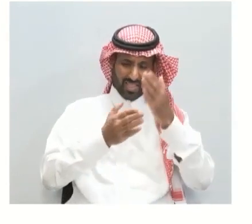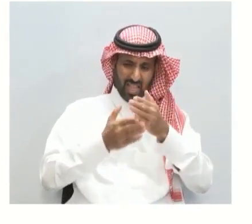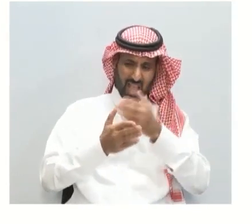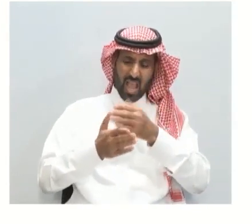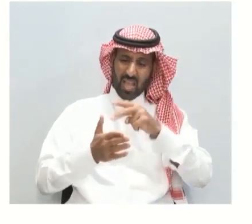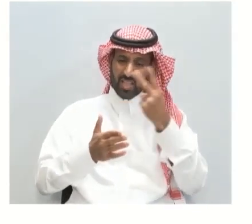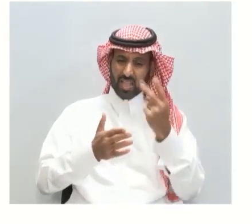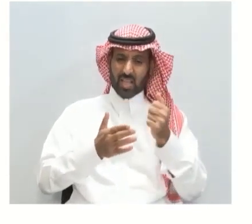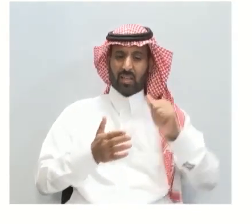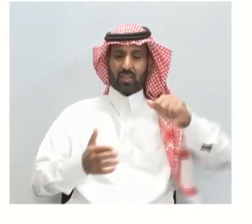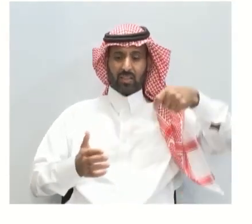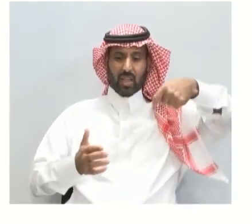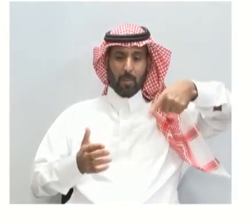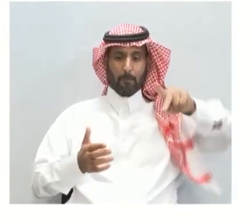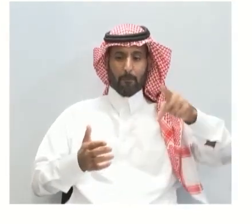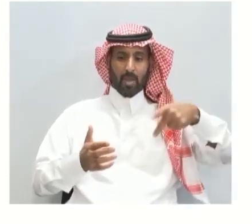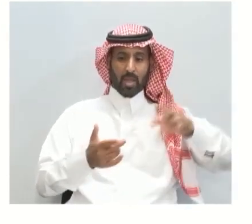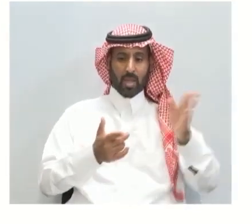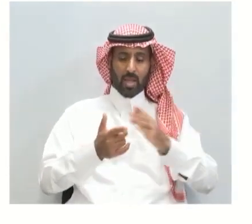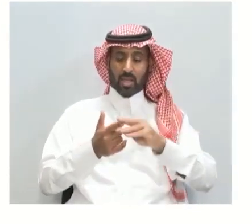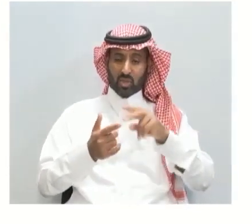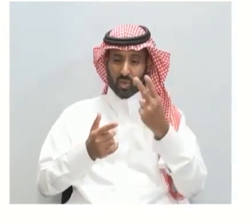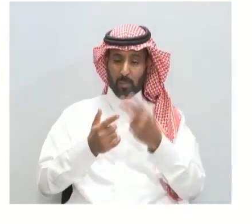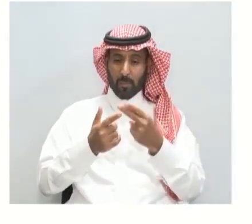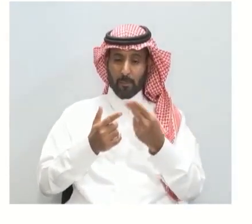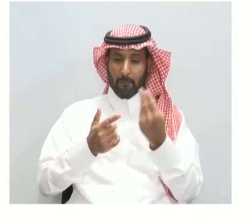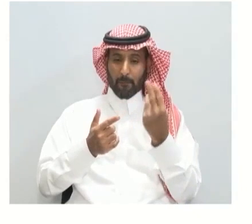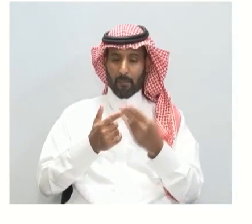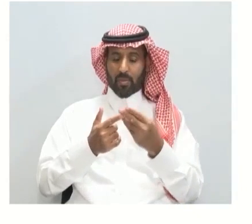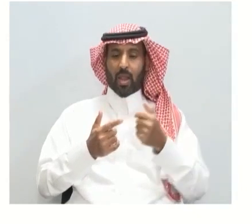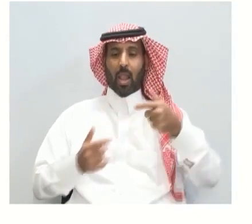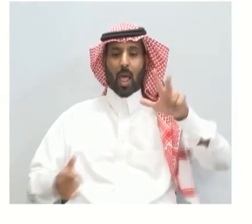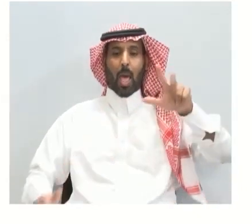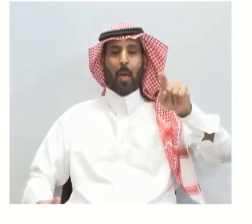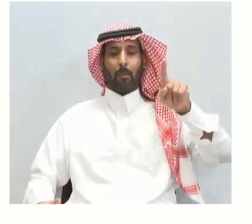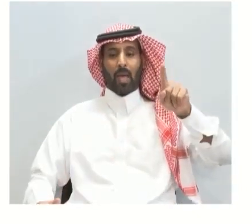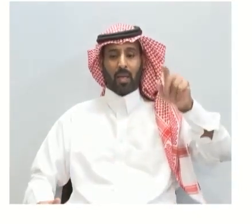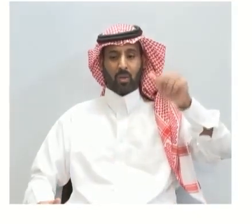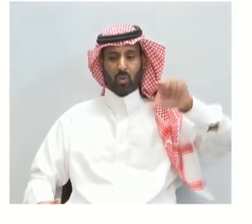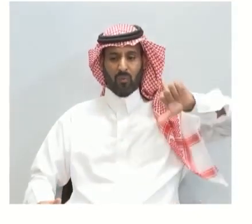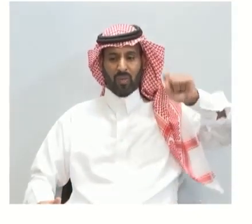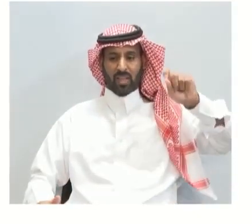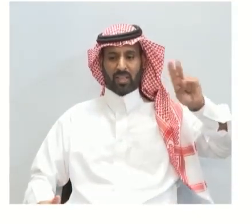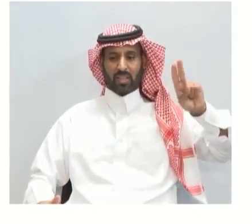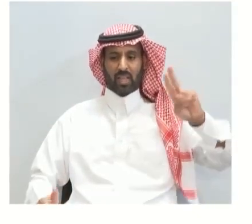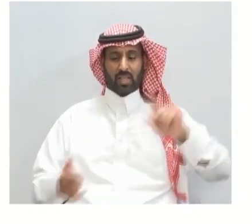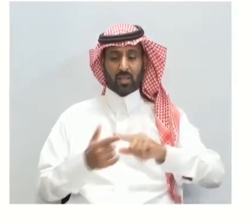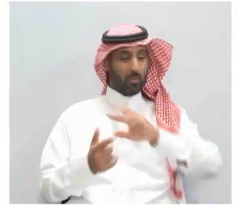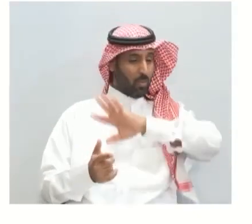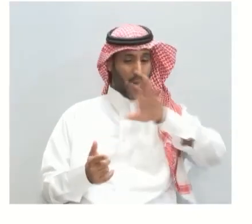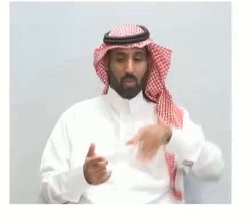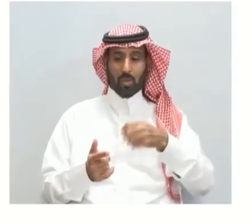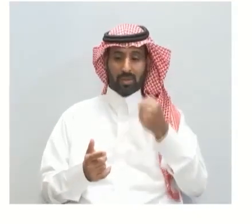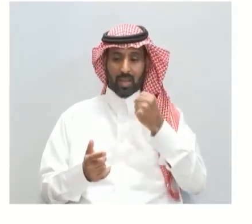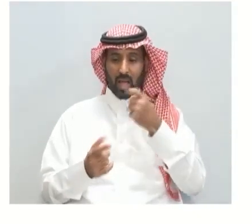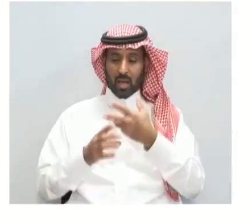وجزيئات من البيروفيت وهذه العمليه اتفقنا عليها في درسنا الماضي معظم الطاقه